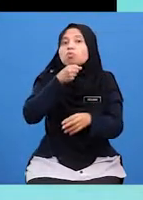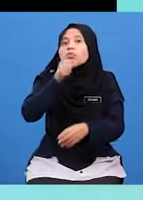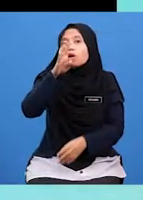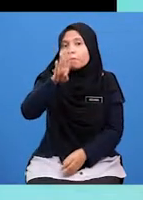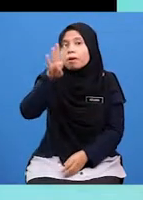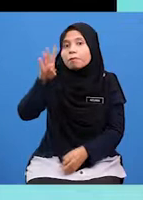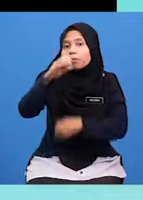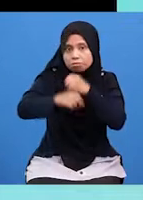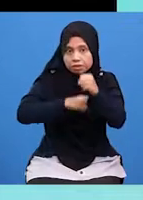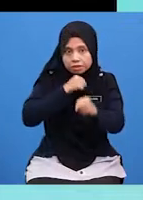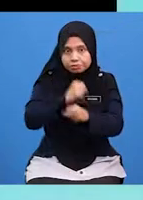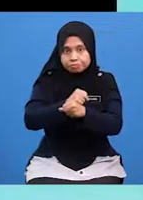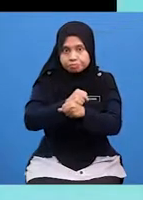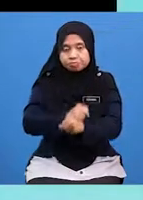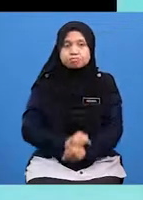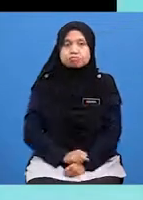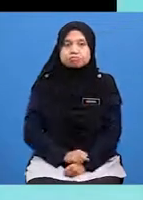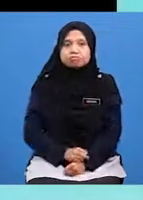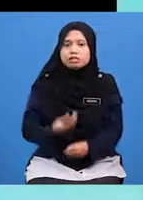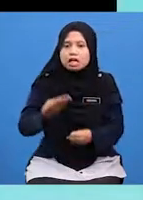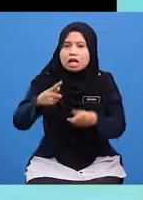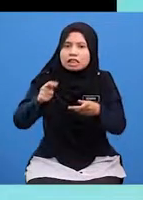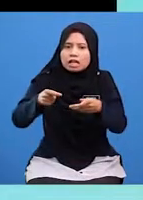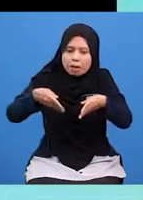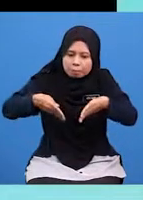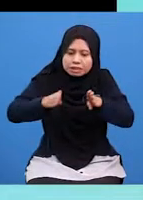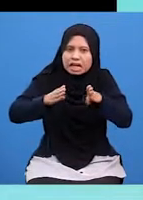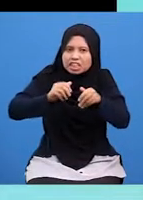44 tahun. Beliau telah mengembara